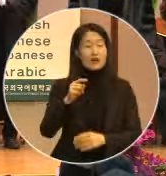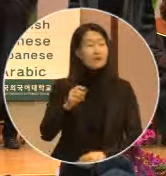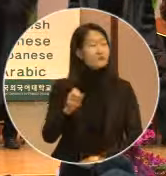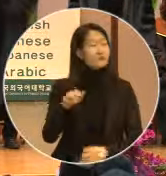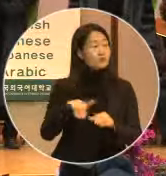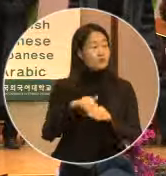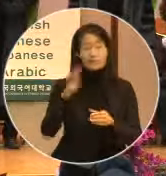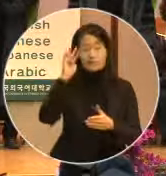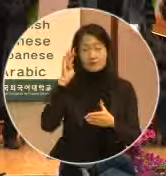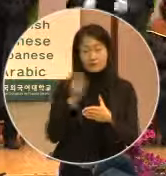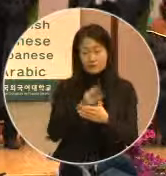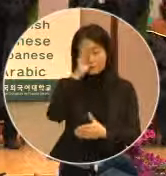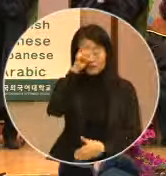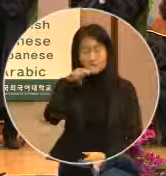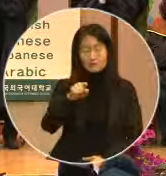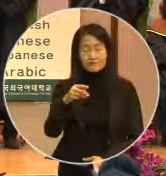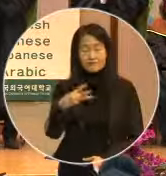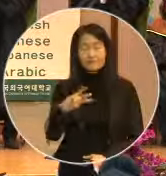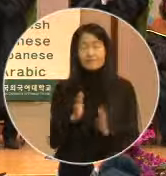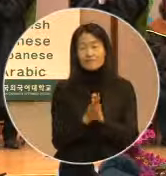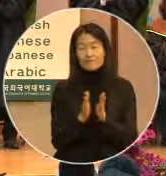박철